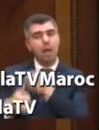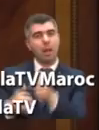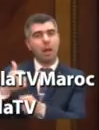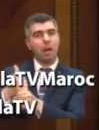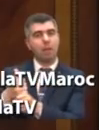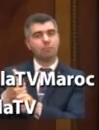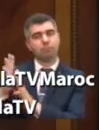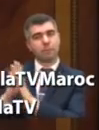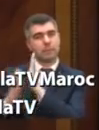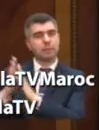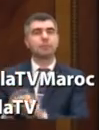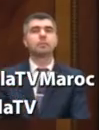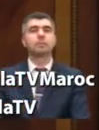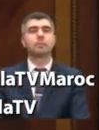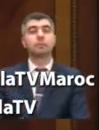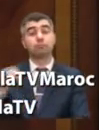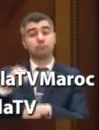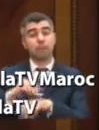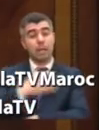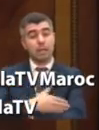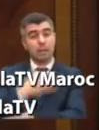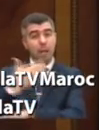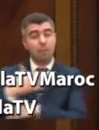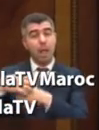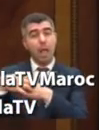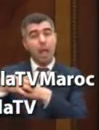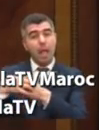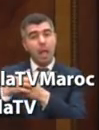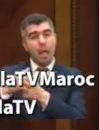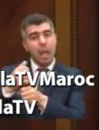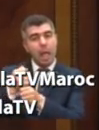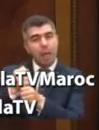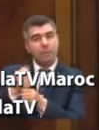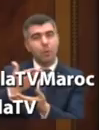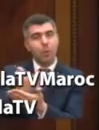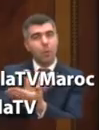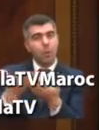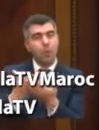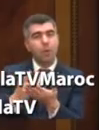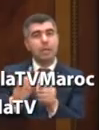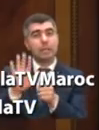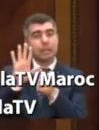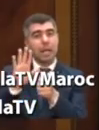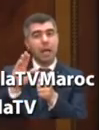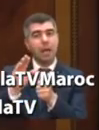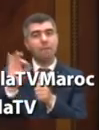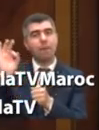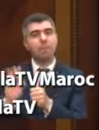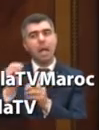الماضية. بلغت الصادرات من الحواميد حوالي 628,000 طن 6% زيادة.